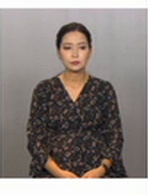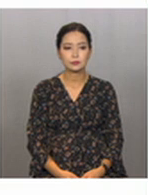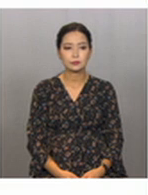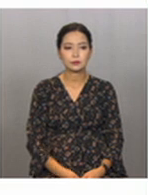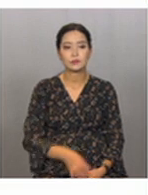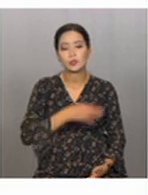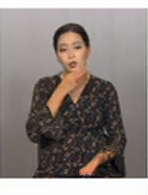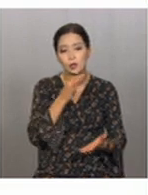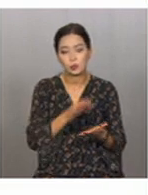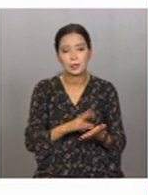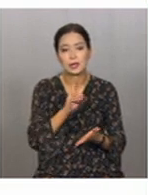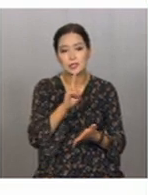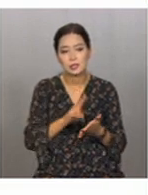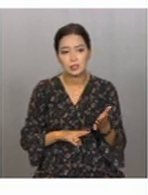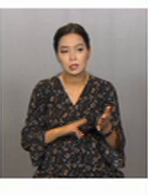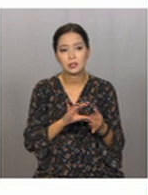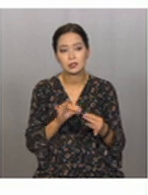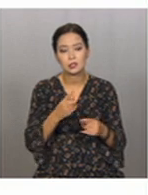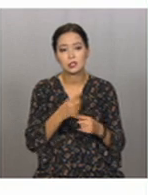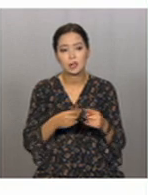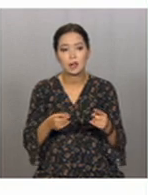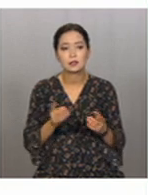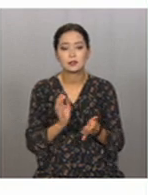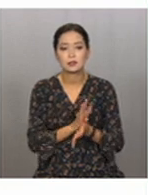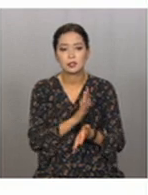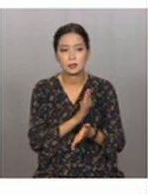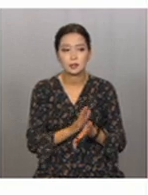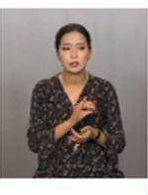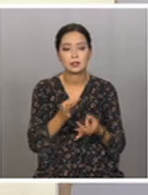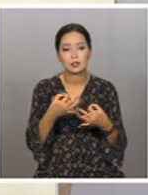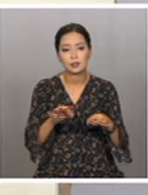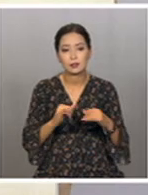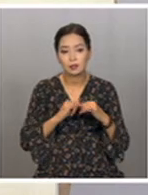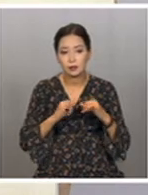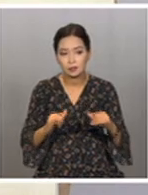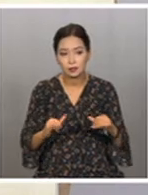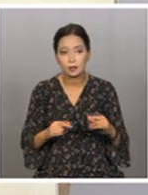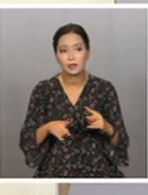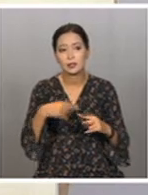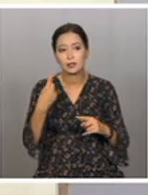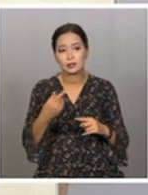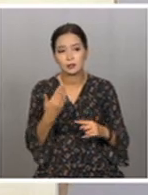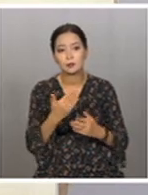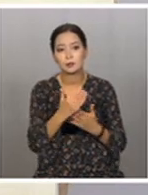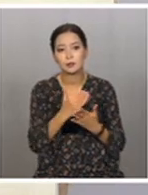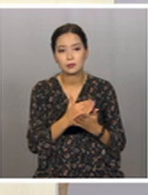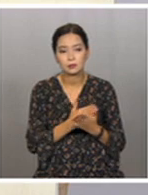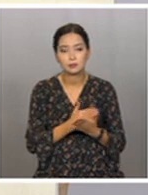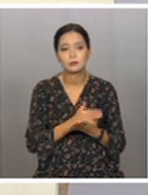Жауабы – лицензияланған шартты тегін еркін таратылатын. Суретті бағдарлама